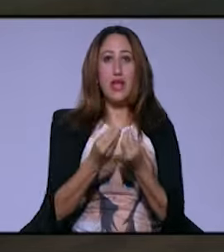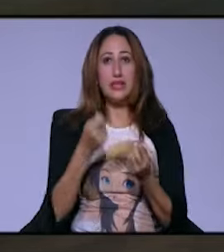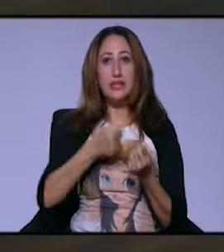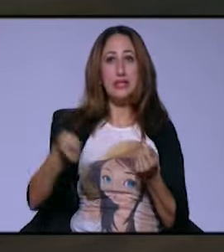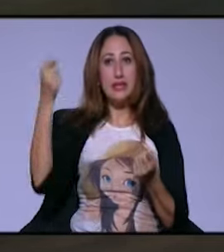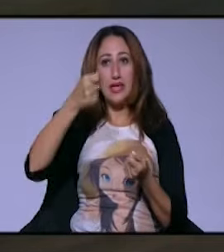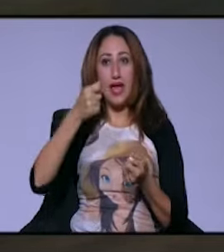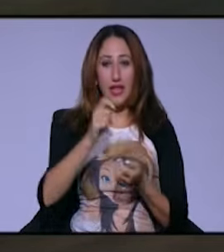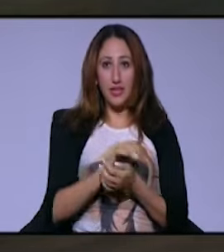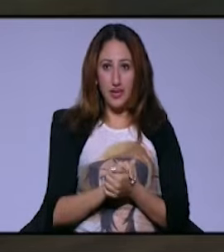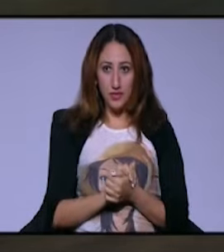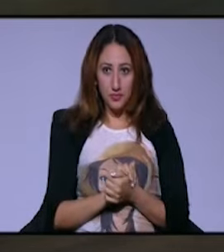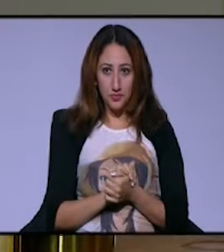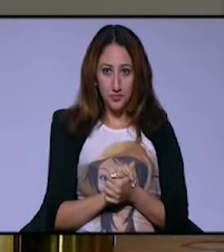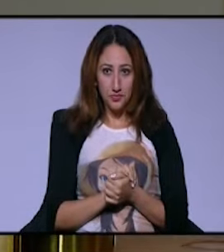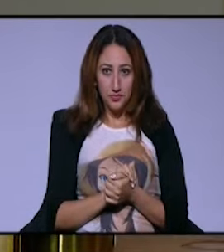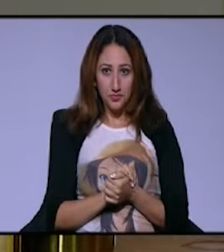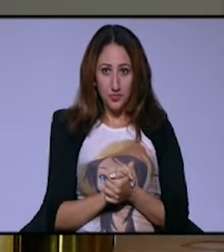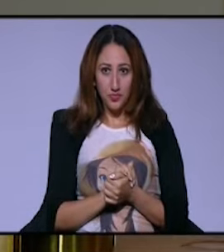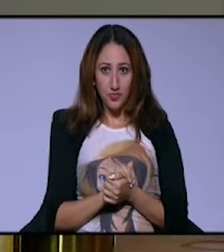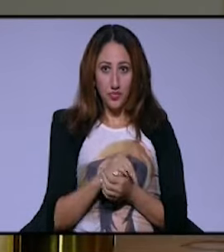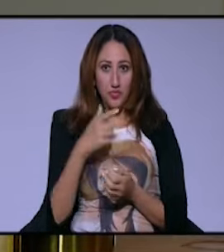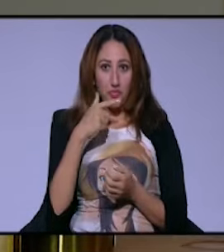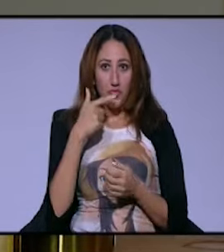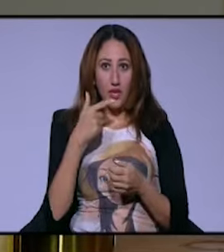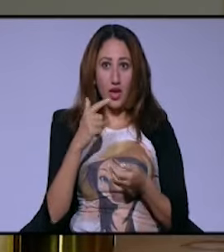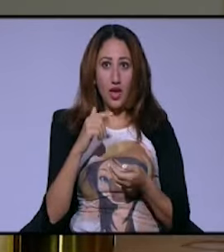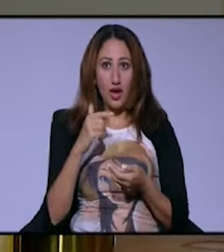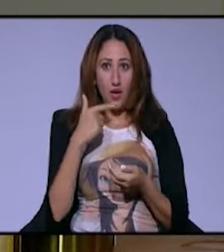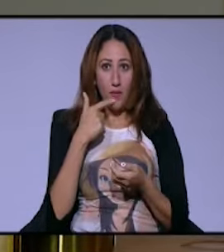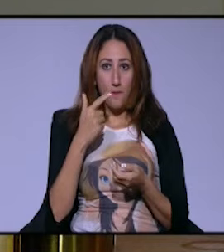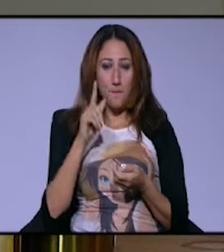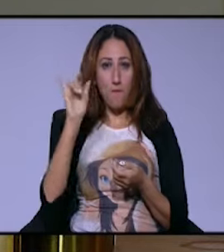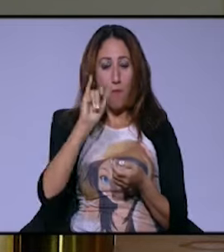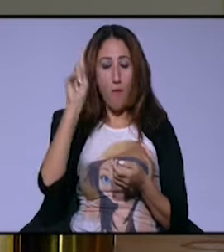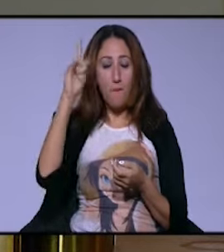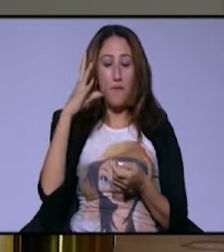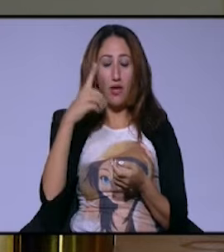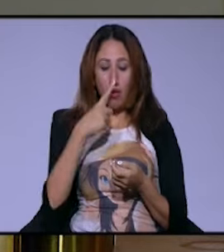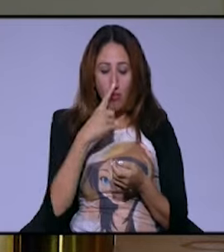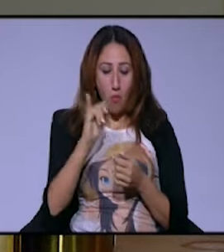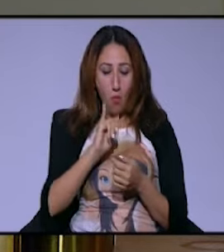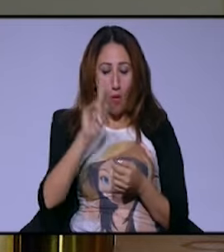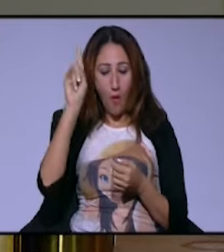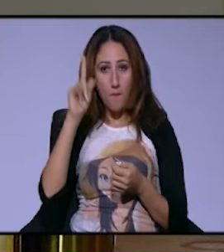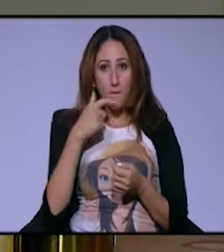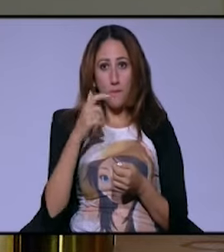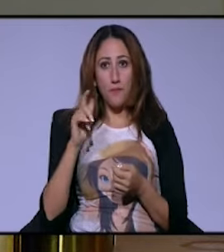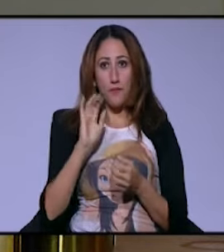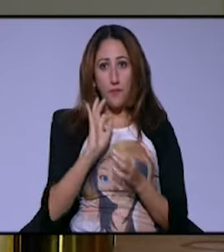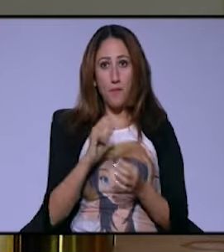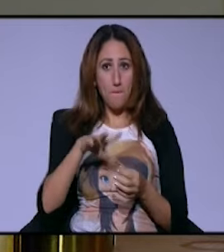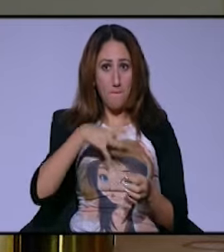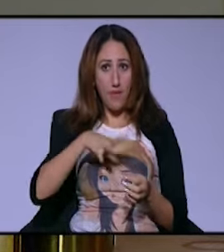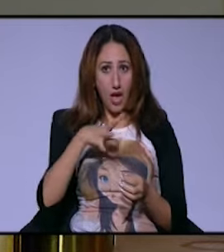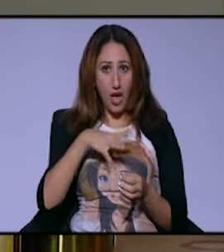لا يقلق من كان له أب فكيف يقلق من كان له رب. وقال كمان الشيخ الشعراوي لا تقلق